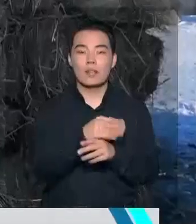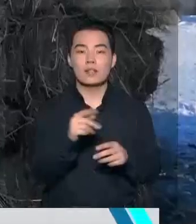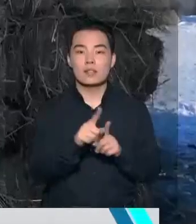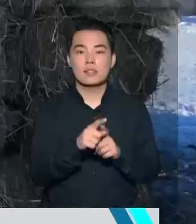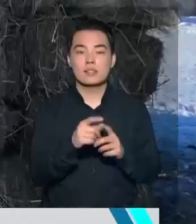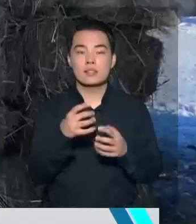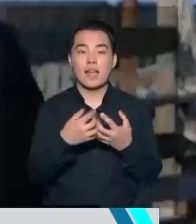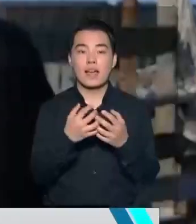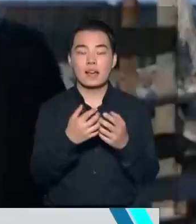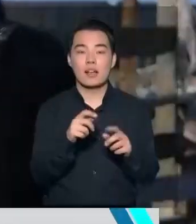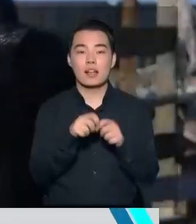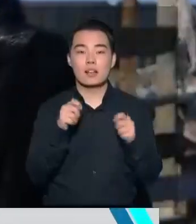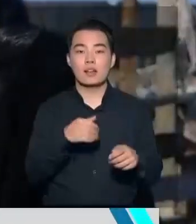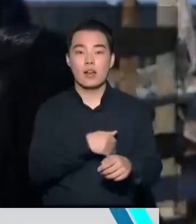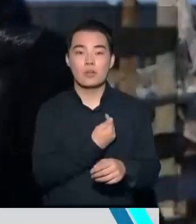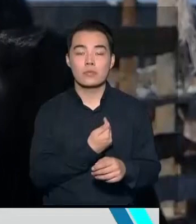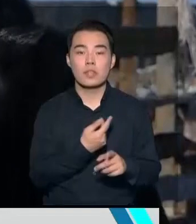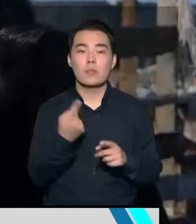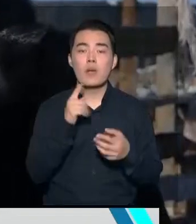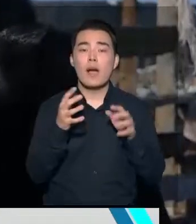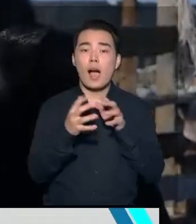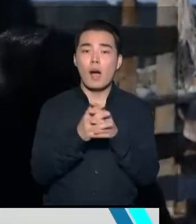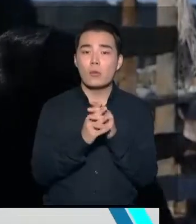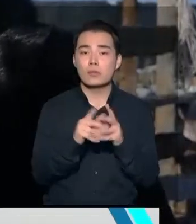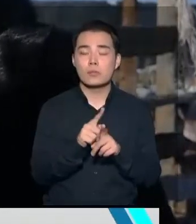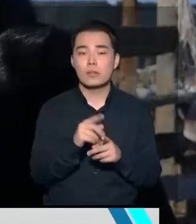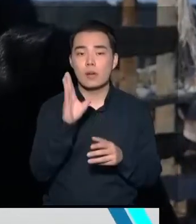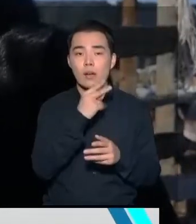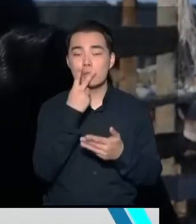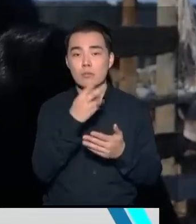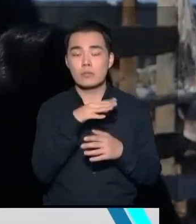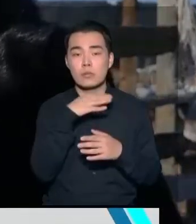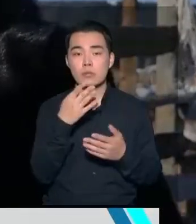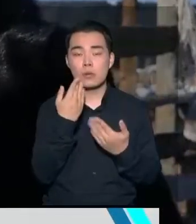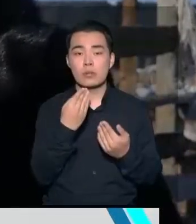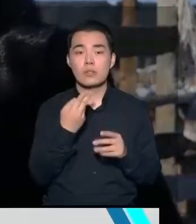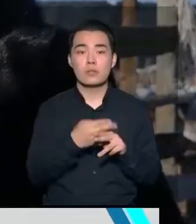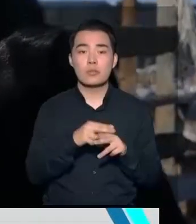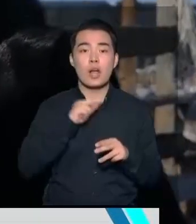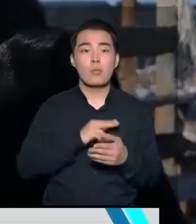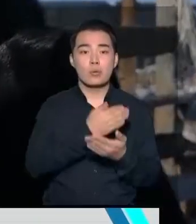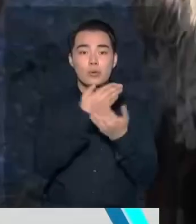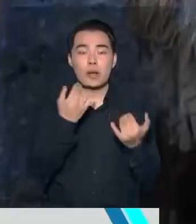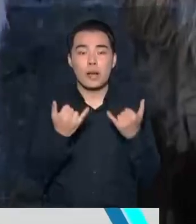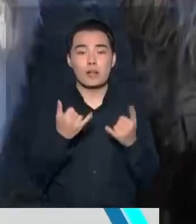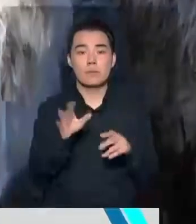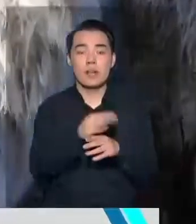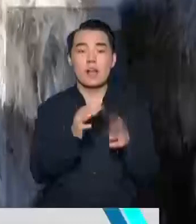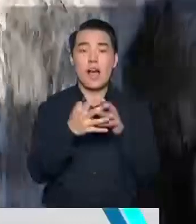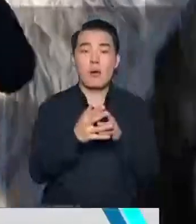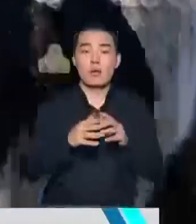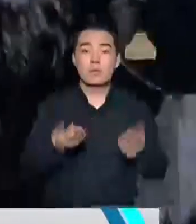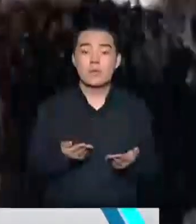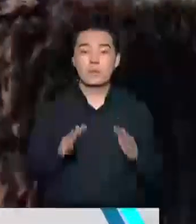ашпақшы. Негізі ауылда неге жағдай болмай кетті? Өйткені жұмыс жоқ. Жұмыс жоқ. Қазір ауылда жүрген